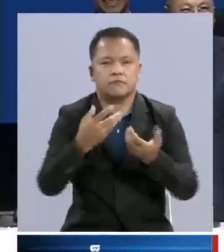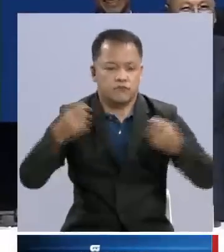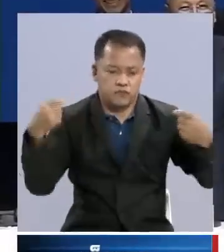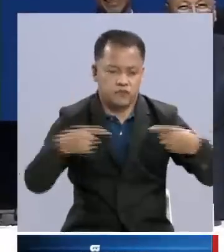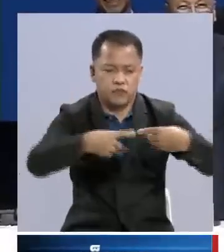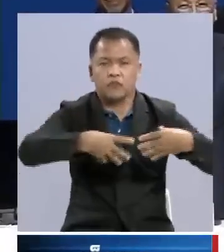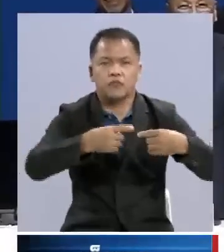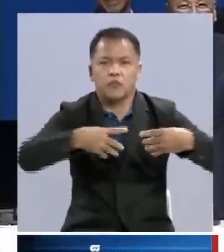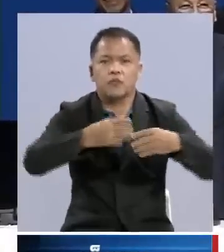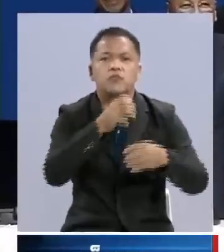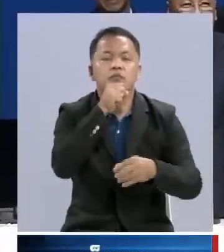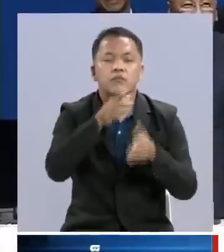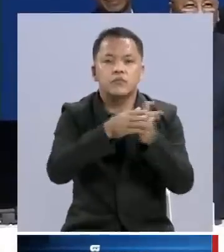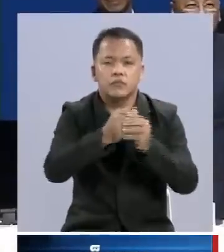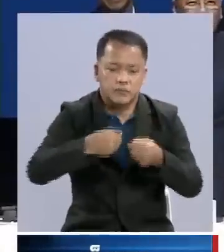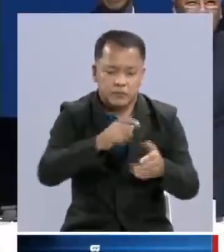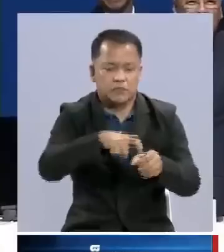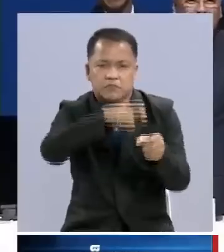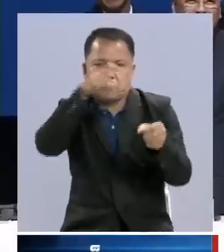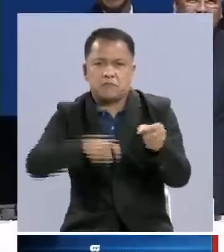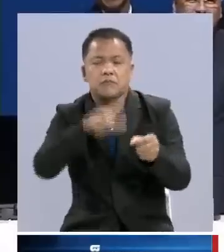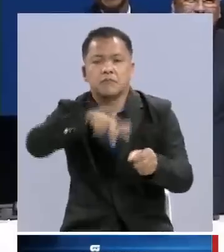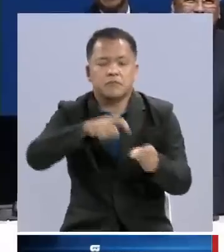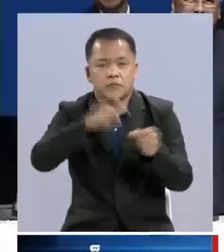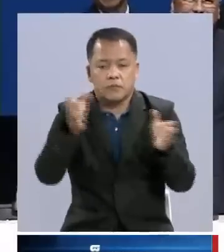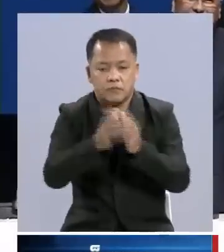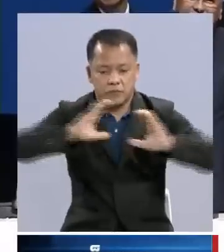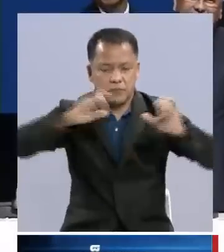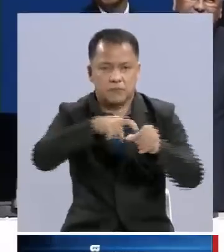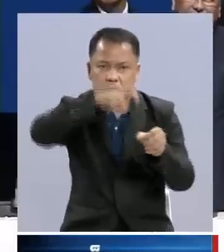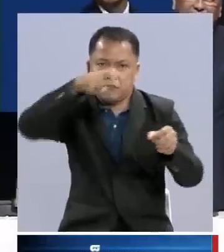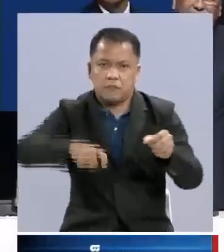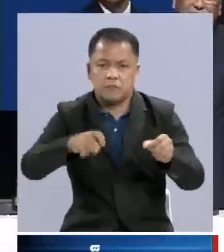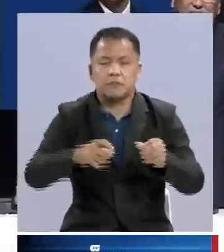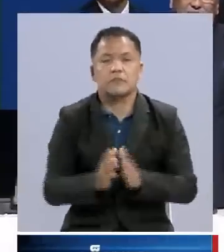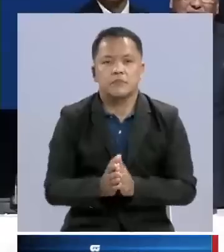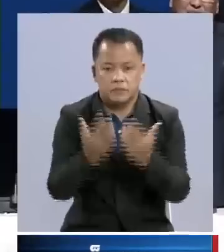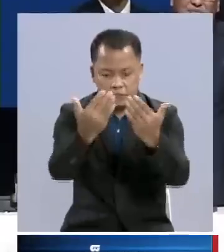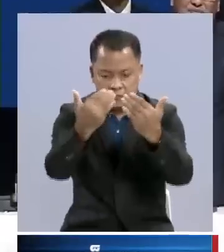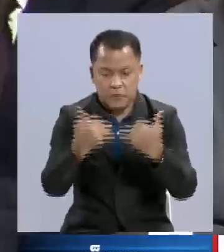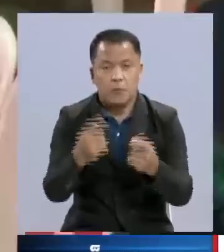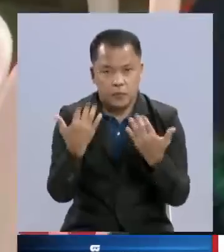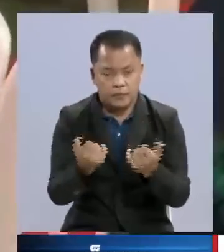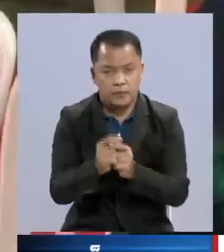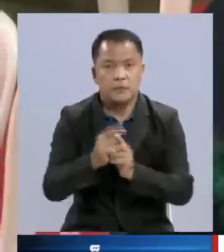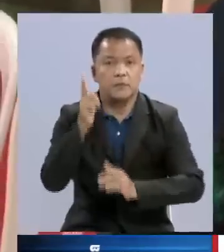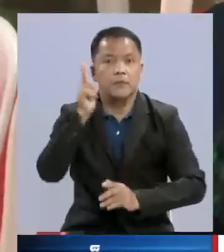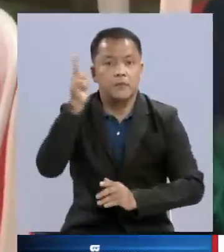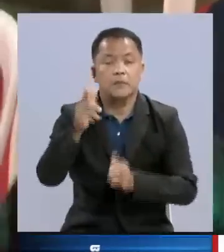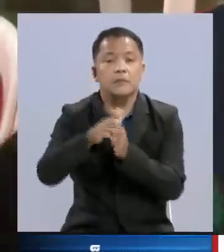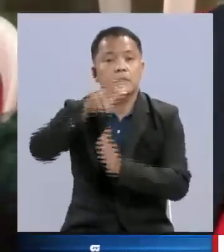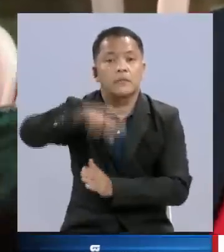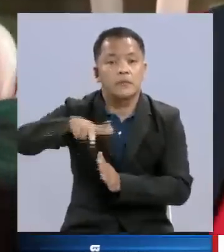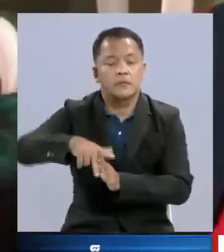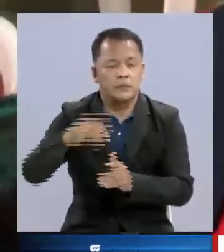กับด้อมส้มไปแล้วยุยงให้ถอนตัวออกมาจากพรรคร่วมจัดตั้งรัฐบาลจนถึงเวลานี้คุณทักษิณและเพื่อไทย